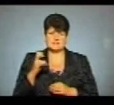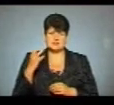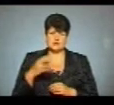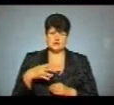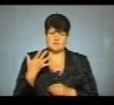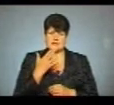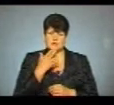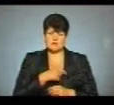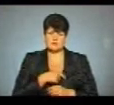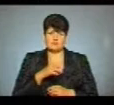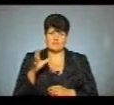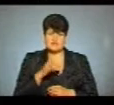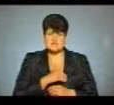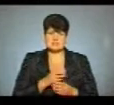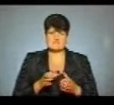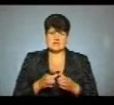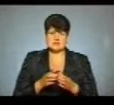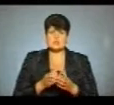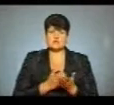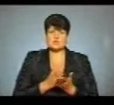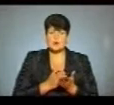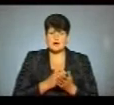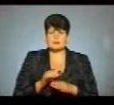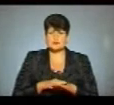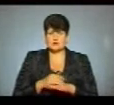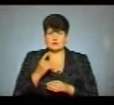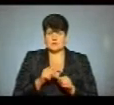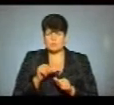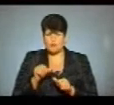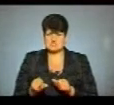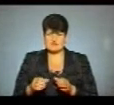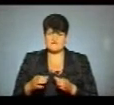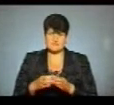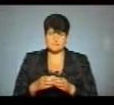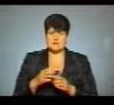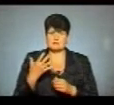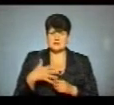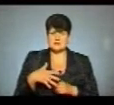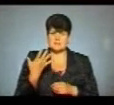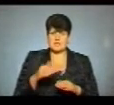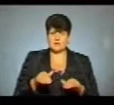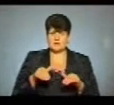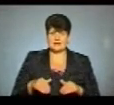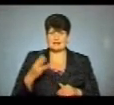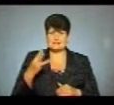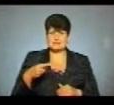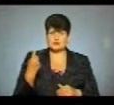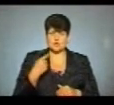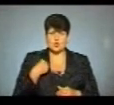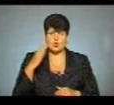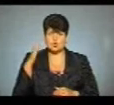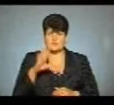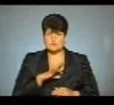народних депутатів, усі з фракції «Слуга народу» та один позафракційний. 55 нардепів утрималися, 31 не голосував,